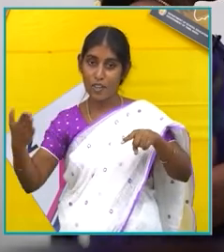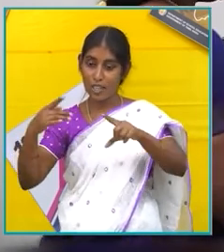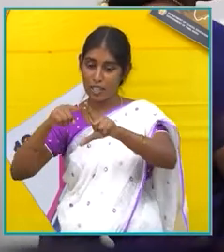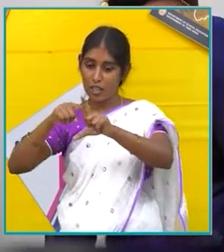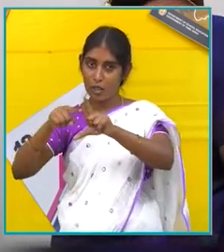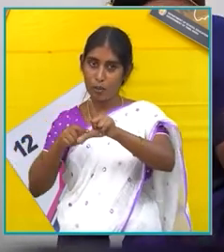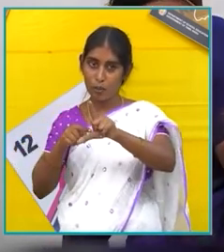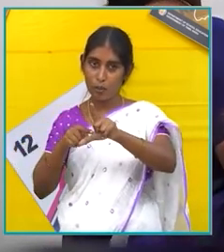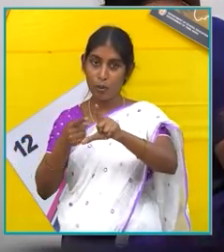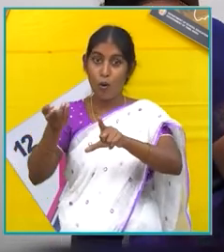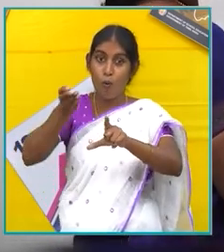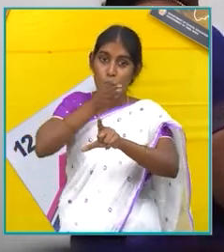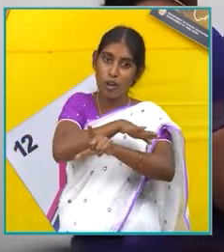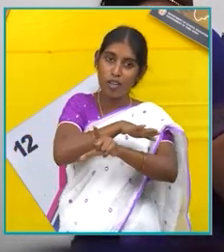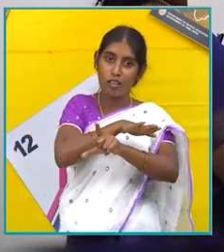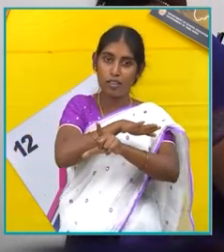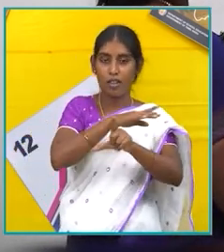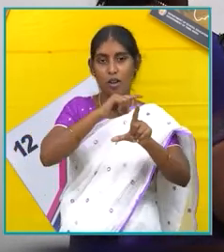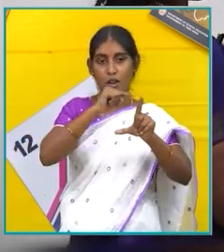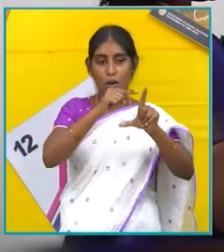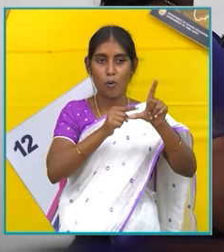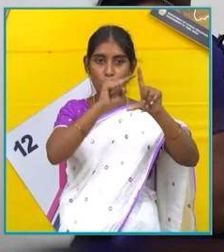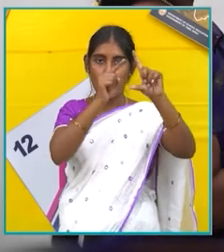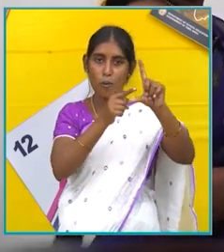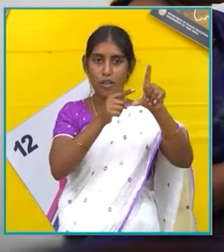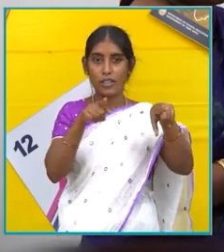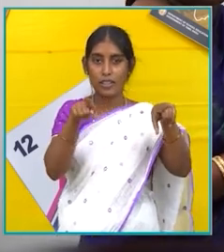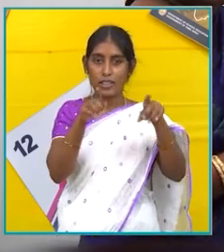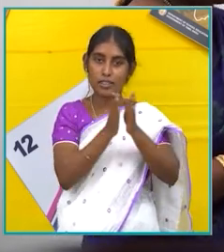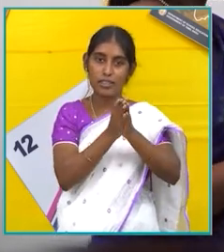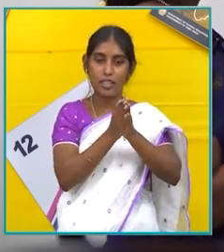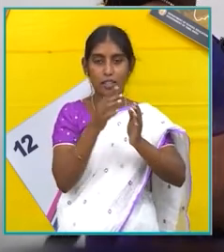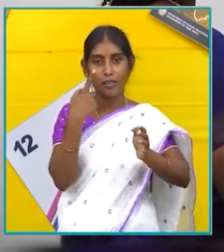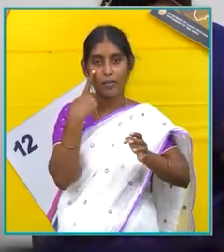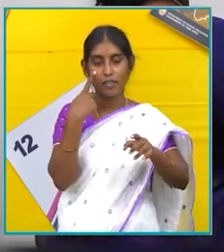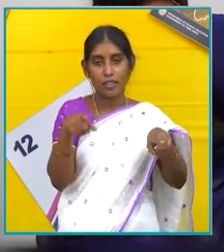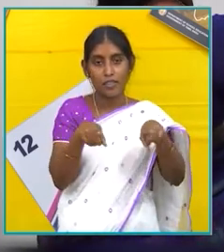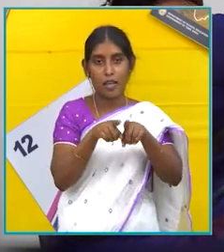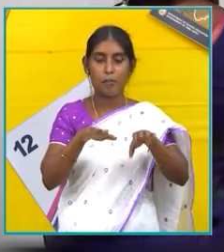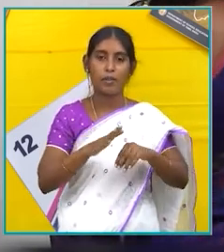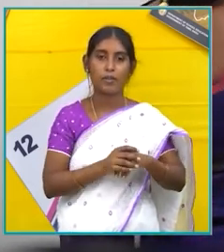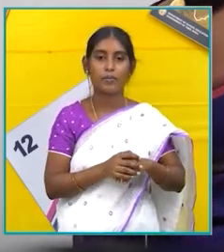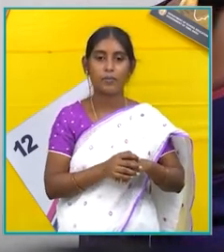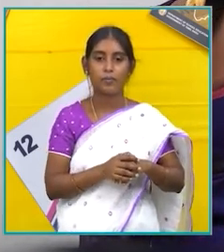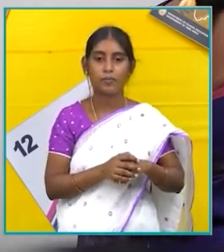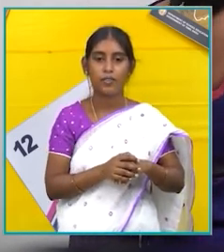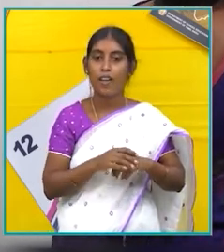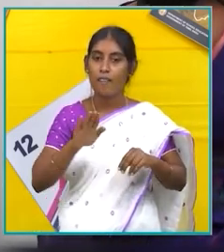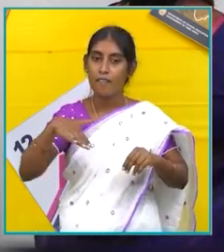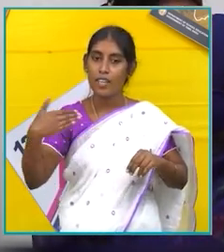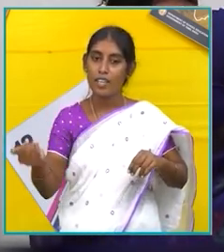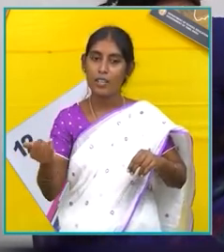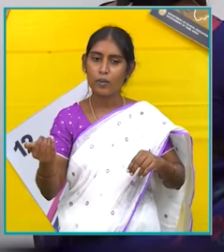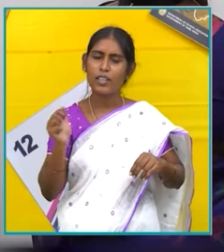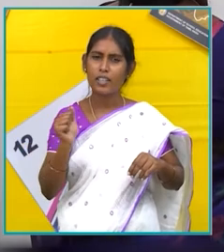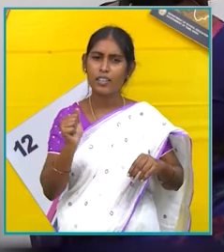அந்த பண்பை யூஸ் பண்ணி தான் இப்போ நம்ம எக்ஸோட மதிப்பும் அந்த ஏபிசியோட மதிப்பும் நம்ம கண்டுபிடிக்க போகிறோம். முக்கோணத்தின்